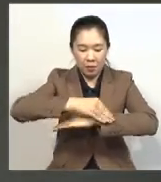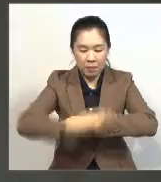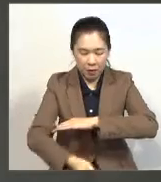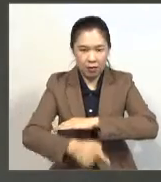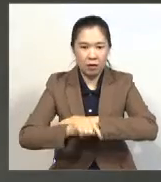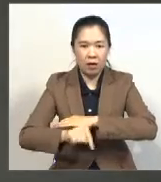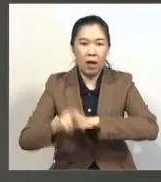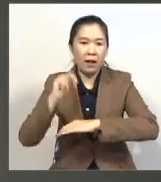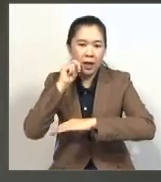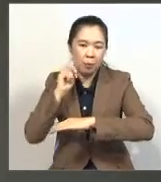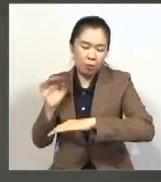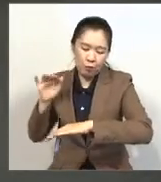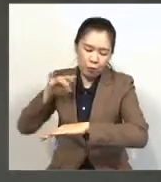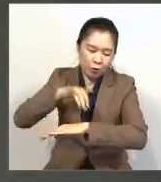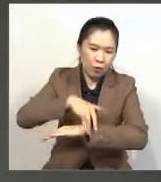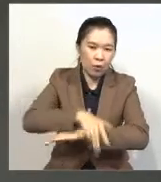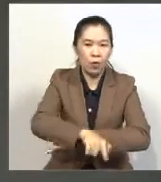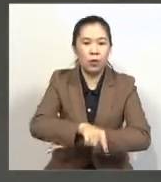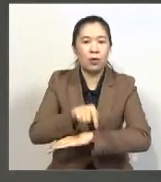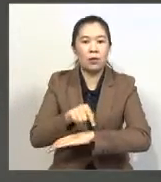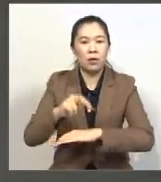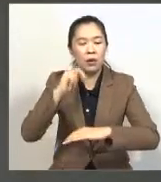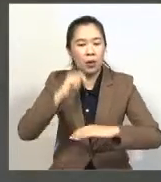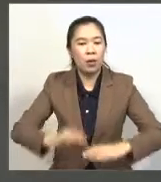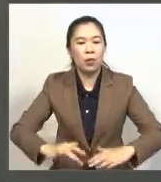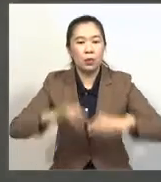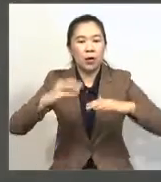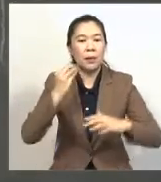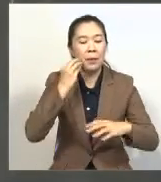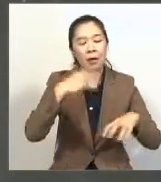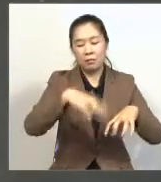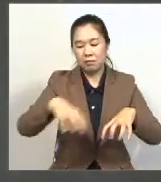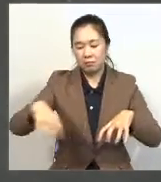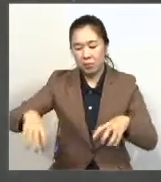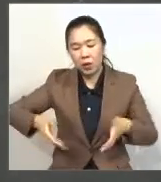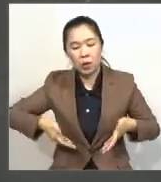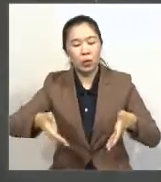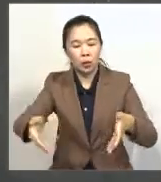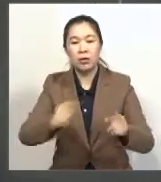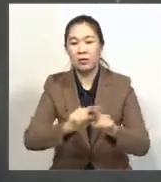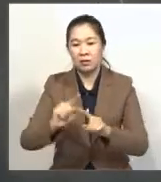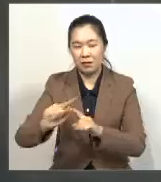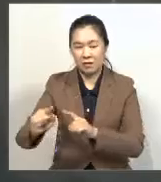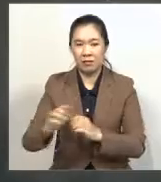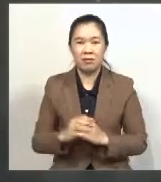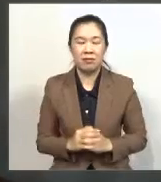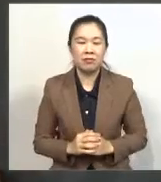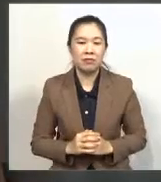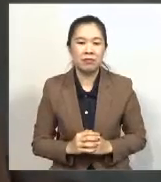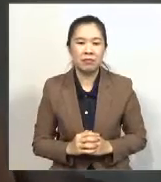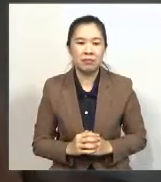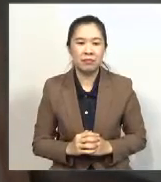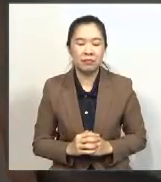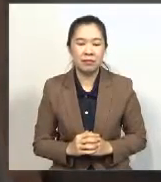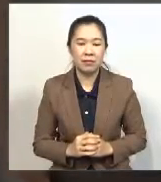ที่ไหลมาอย่างแรงนะคะล้นเข้าสู่บ้านเรือนของประชาชนแล้วก็ถนนหนทางที่อยู่เป็นบริเวณตรง